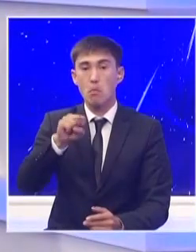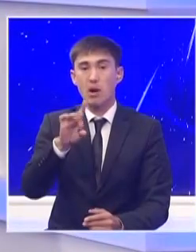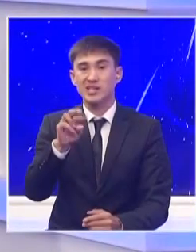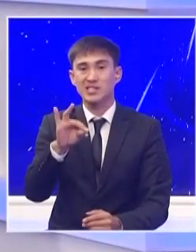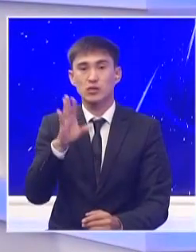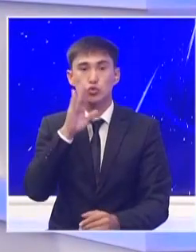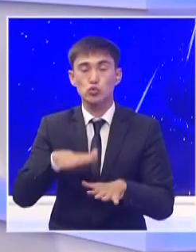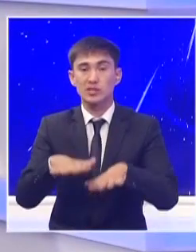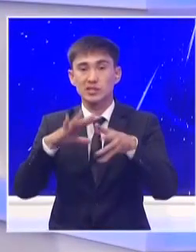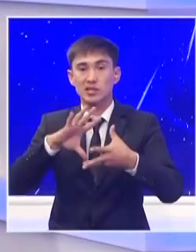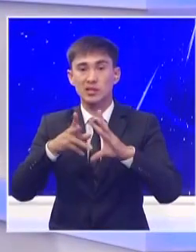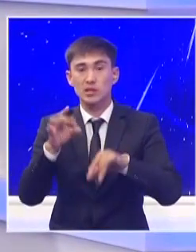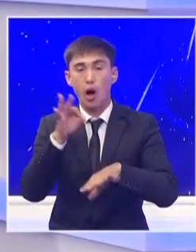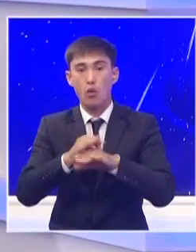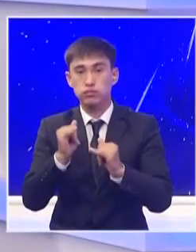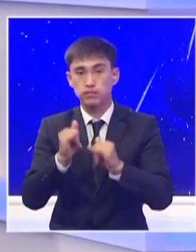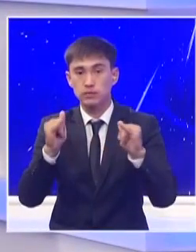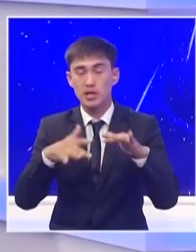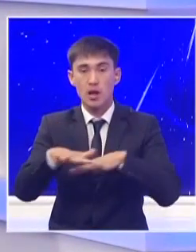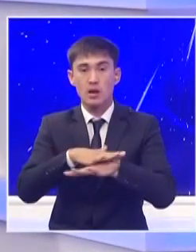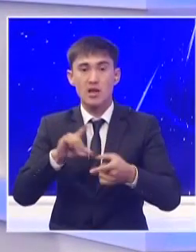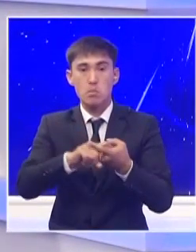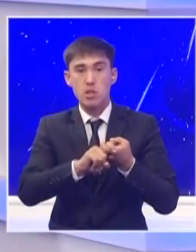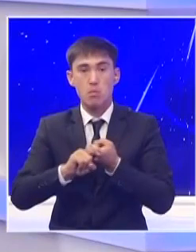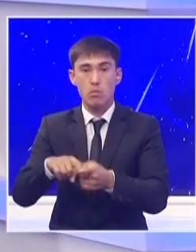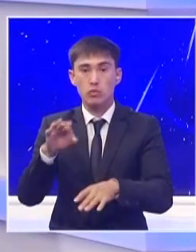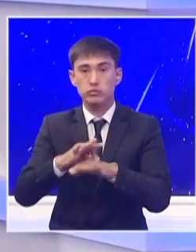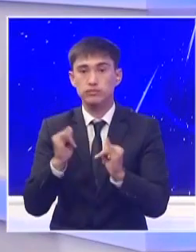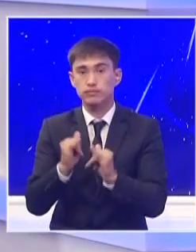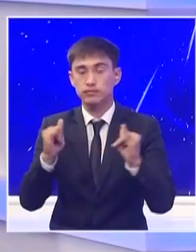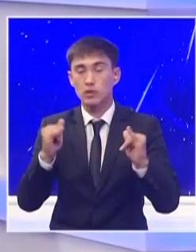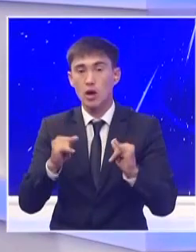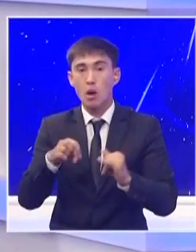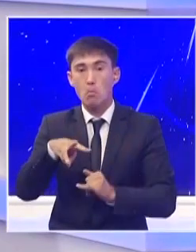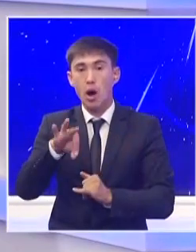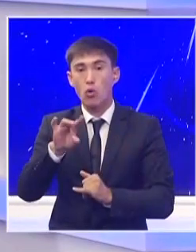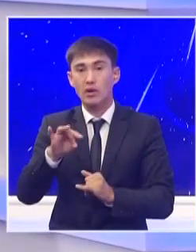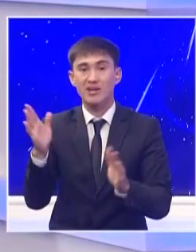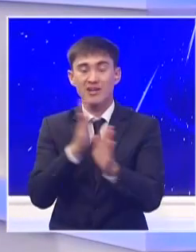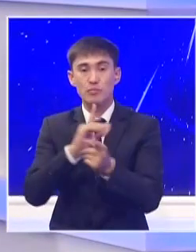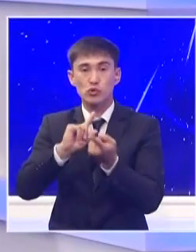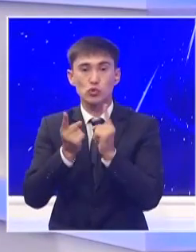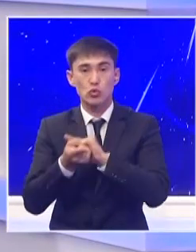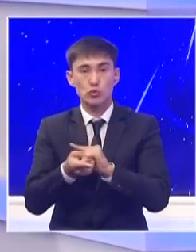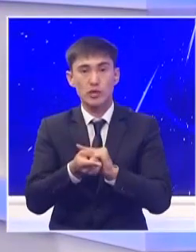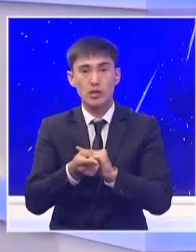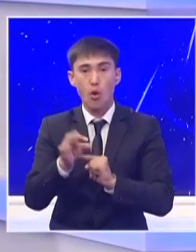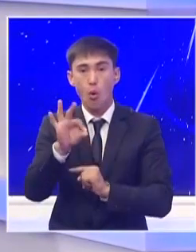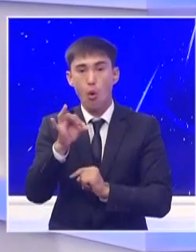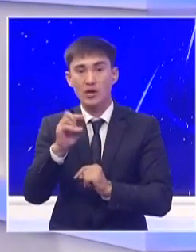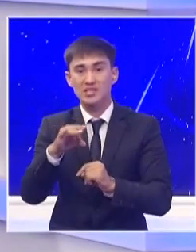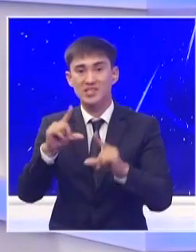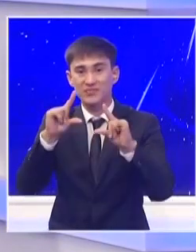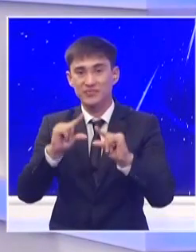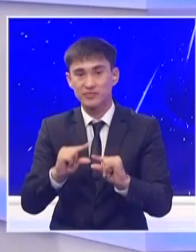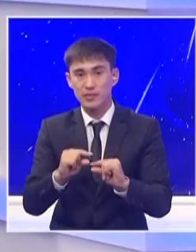Пәкістанда су тасқыны салдарынан ауру өршіт, елде эпидемиологиялық ахуал күрделі. Ал Мароккада климаттың өзгеруінен оазистер құрып